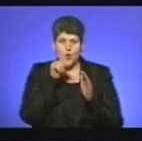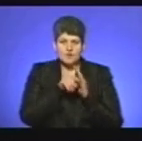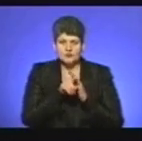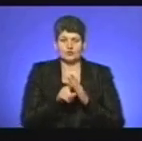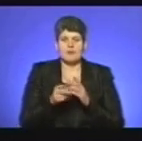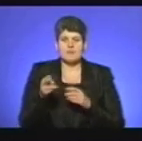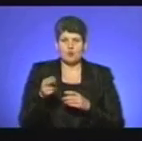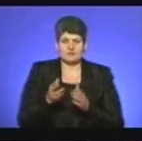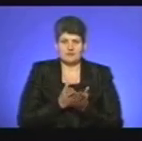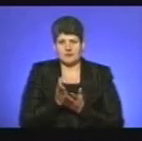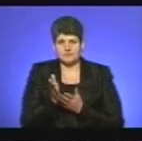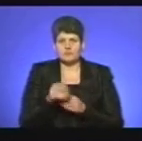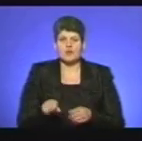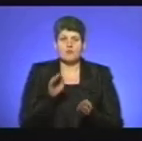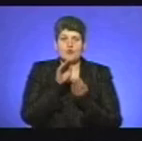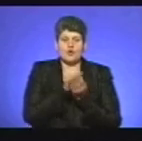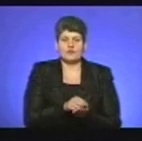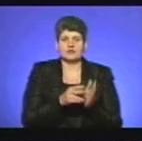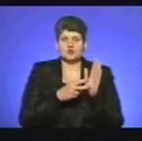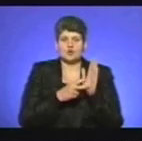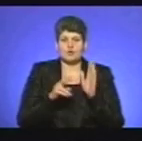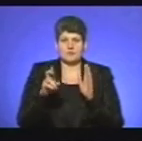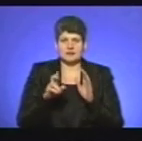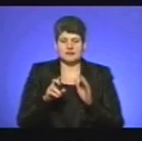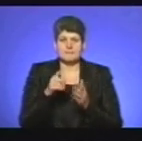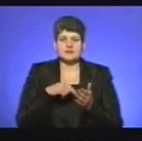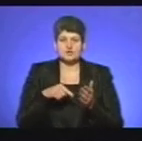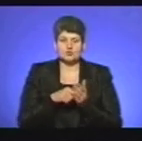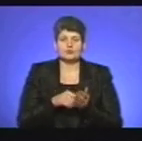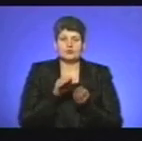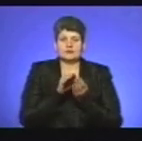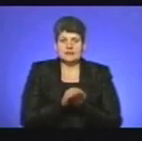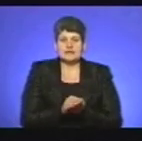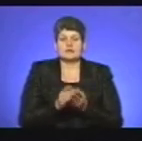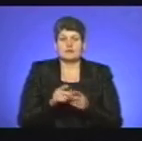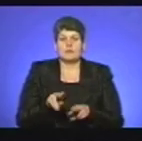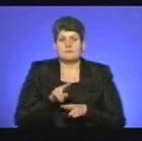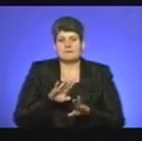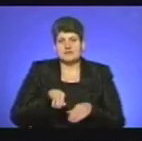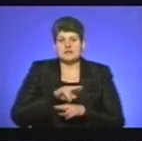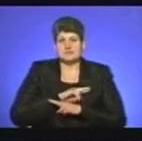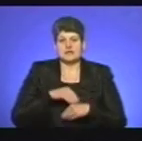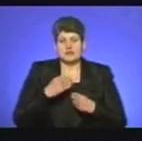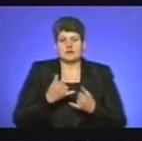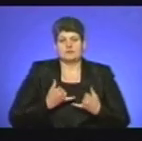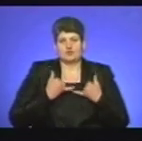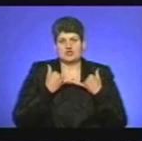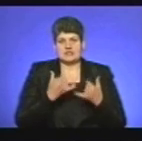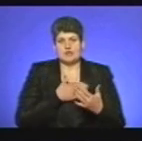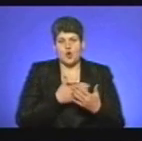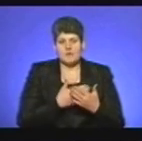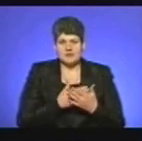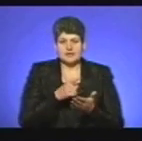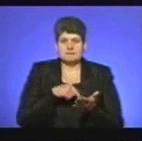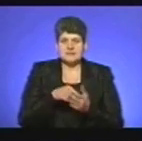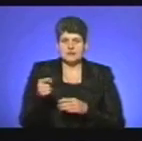маріупольському напрямку. Похований 7 березня на міському кладовищі у Збаражі, посмертно бійця нагородили званням «Почесний громадянин міста